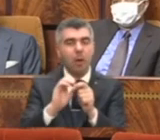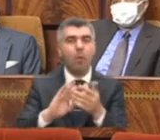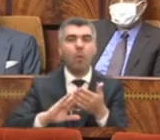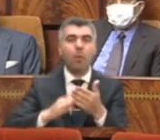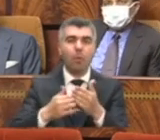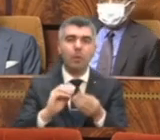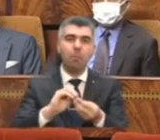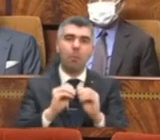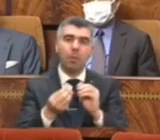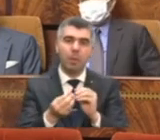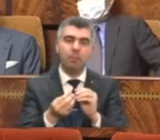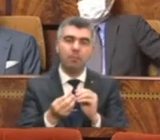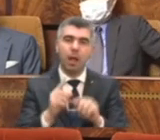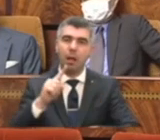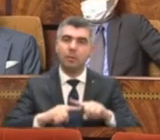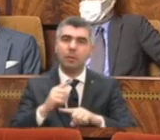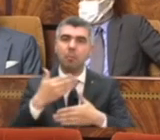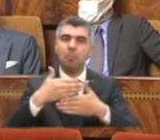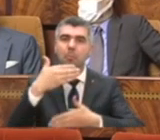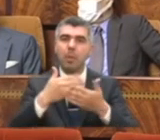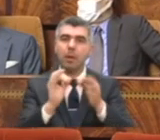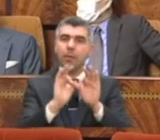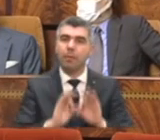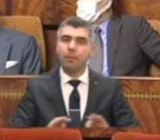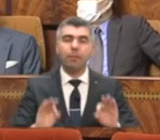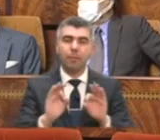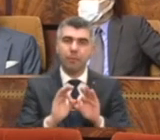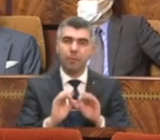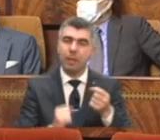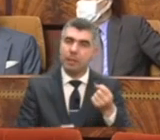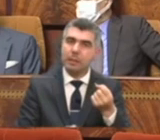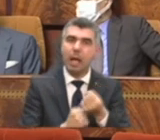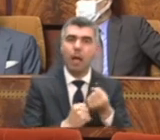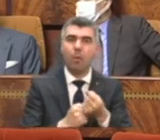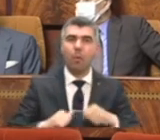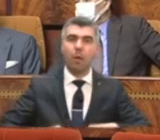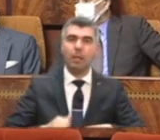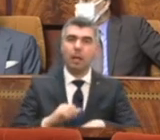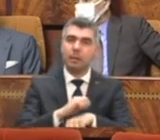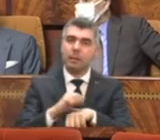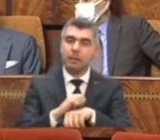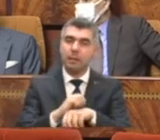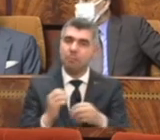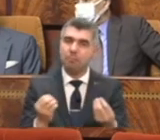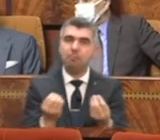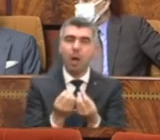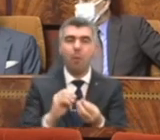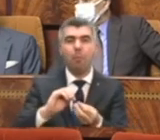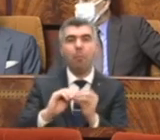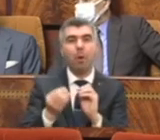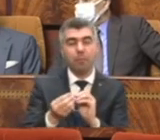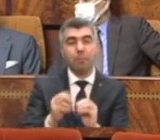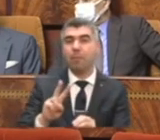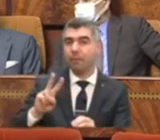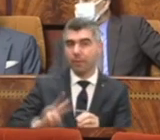الناس ما كيقدرش يبنيو. هذا احنا بتعاون معكم مع وزير الداخليه خاصكم تحلوا لنا هذا الاشكال، لان اشكال